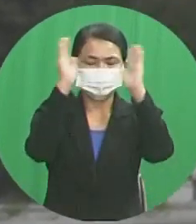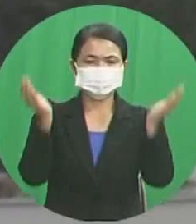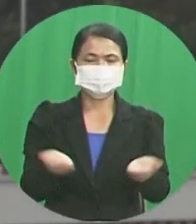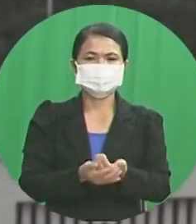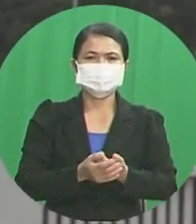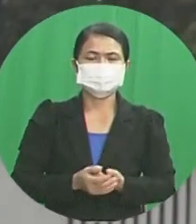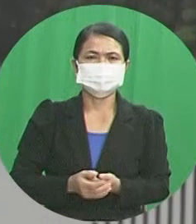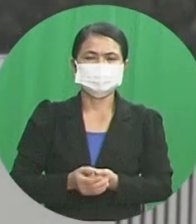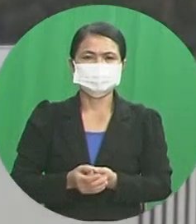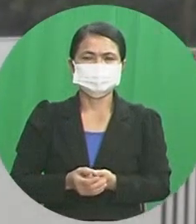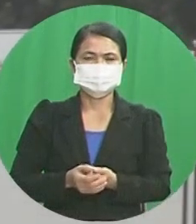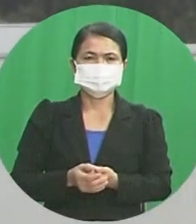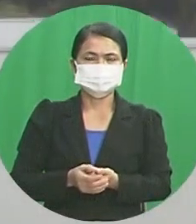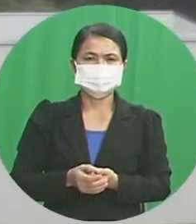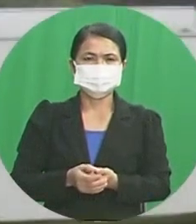ក